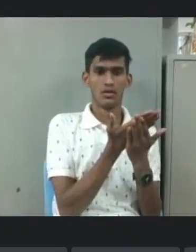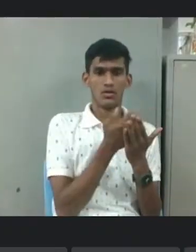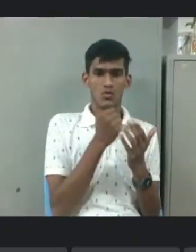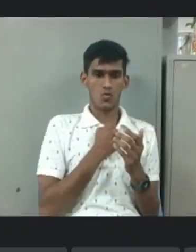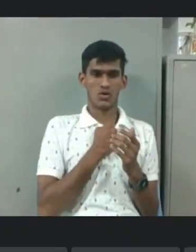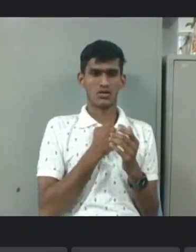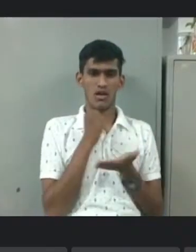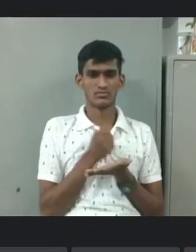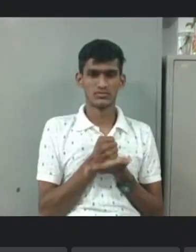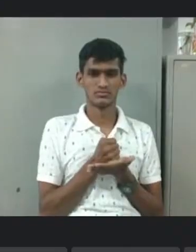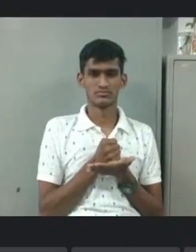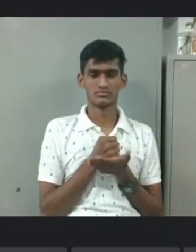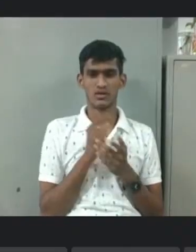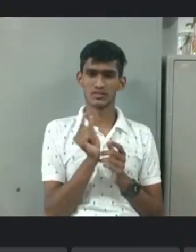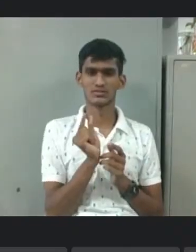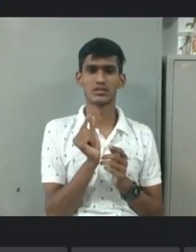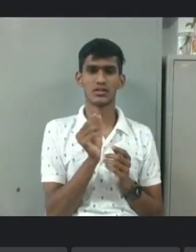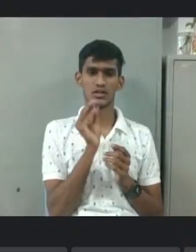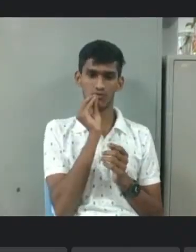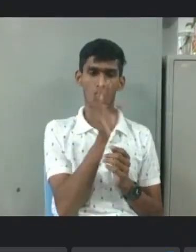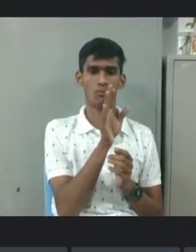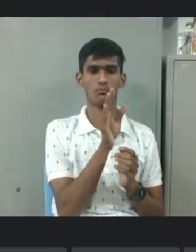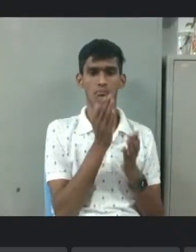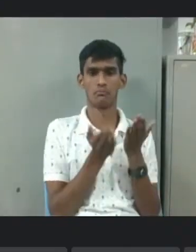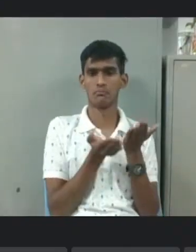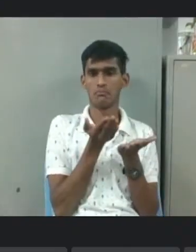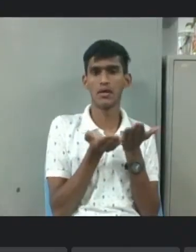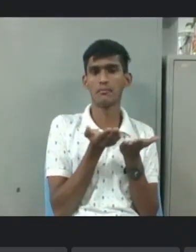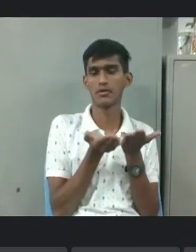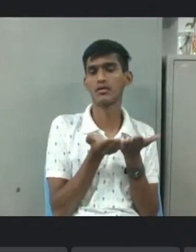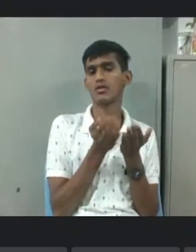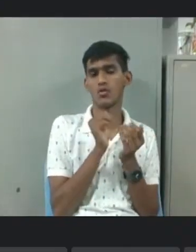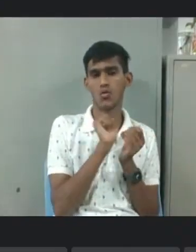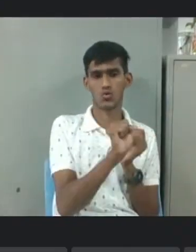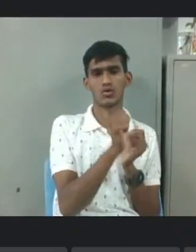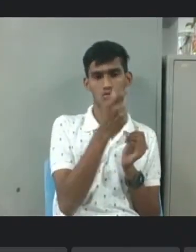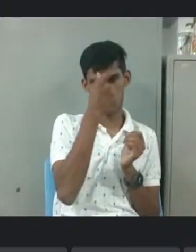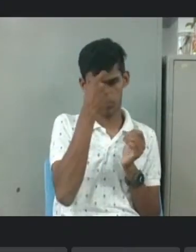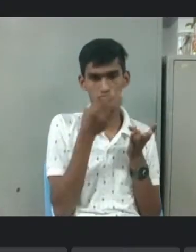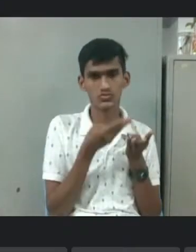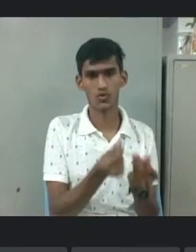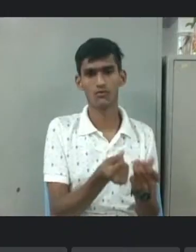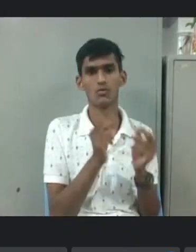പറഞ്ഞു നോക്കൂ. അവരത് ചെയ്യേണ്ടതാണ് എന്ന് പറഞ്ഞാൽ ചിലപ്പോൾ സാധ്യത ഉണ്ടാവും എനിക്ക് തോന്നുന്നു.